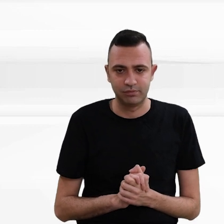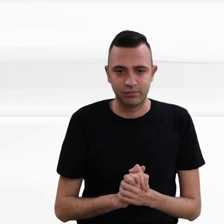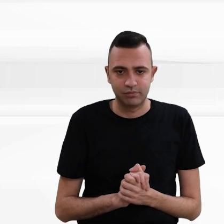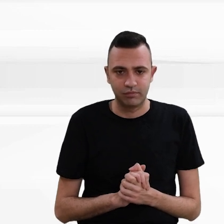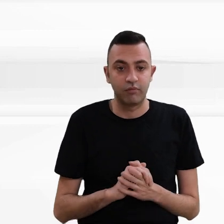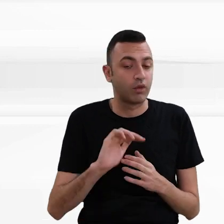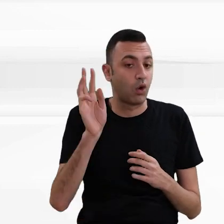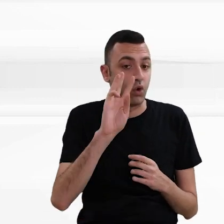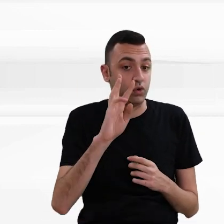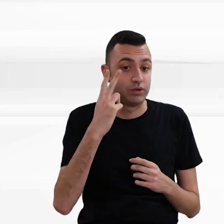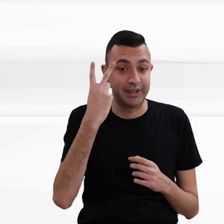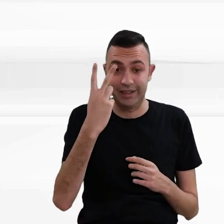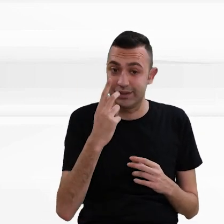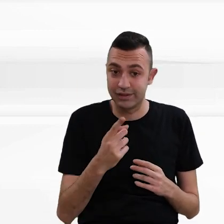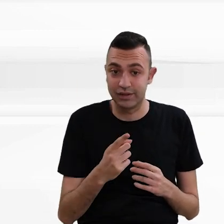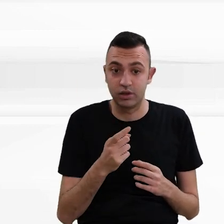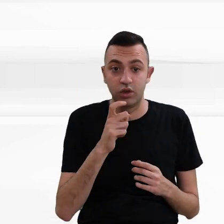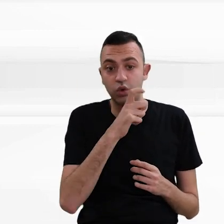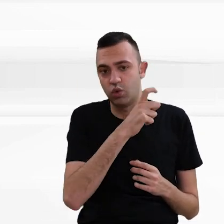30'un Kalesi